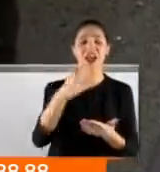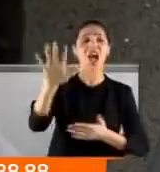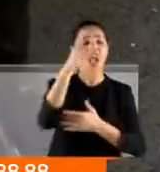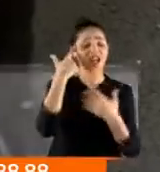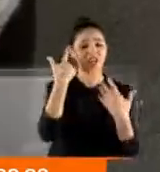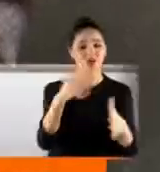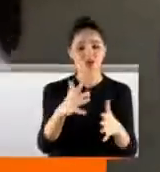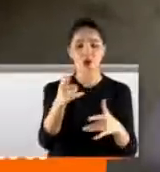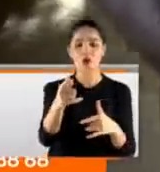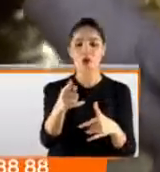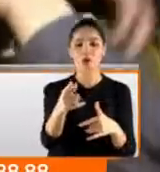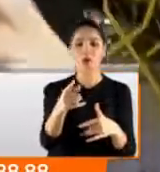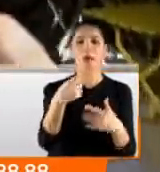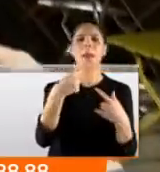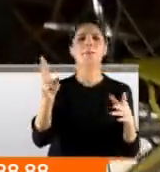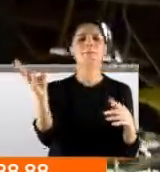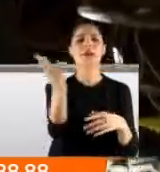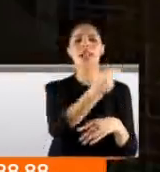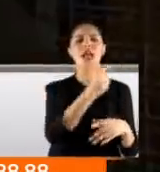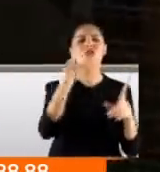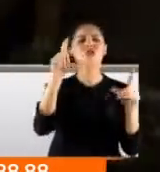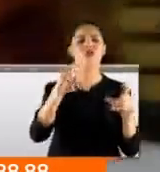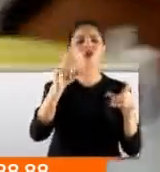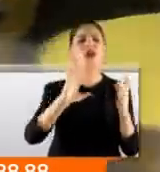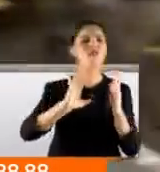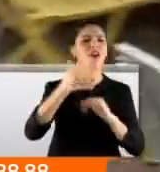şaşırıyor, duruyor. Yani binlerce fotoğraf çekildi.